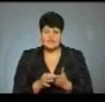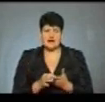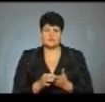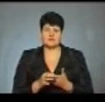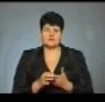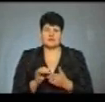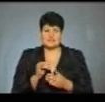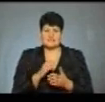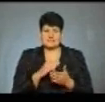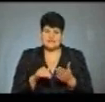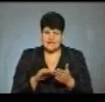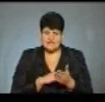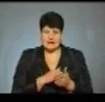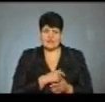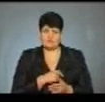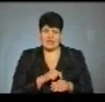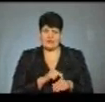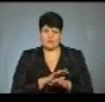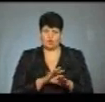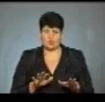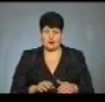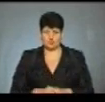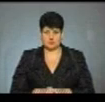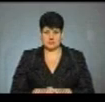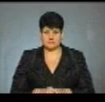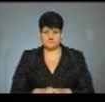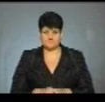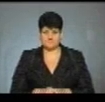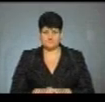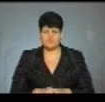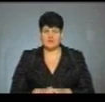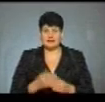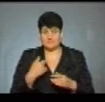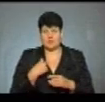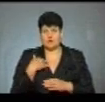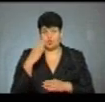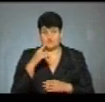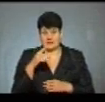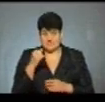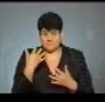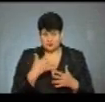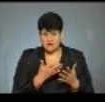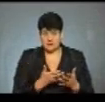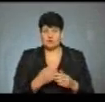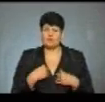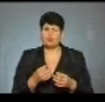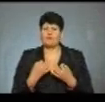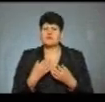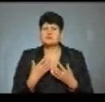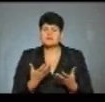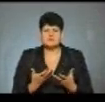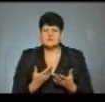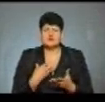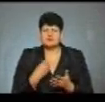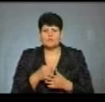відповідно зняття депутатської недоторканності, де ви проголосували за вже. Тому, будь ласка, поясніть свою позицію